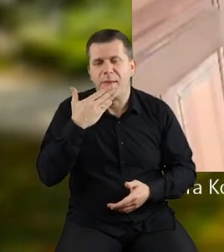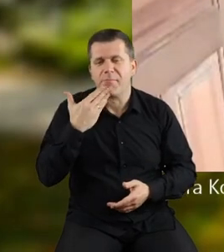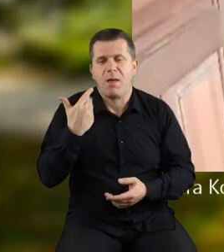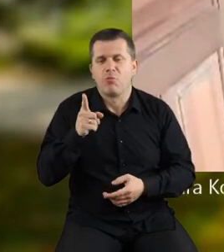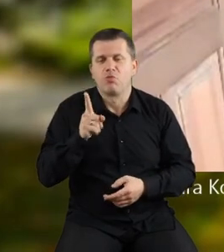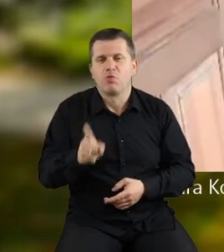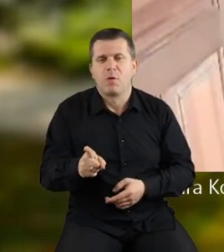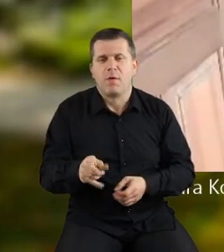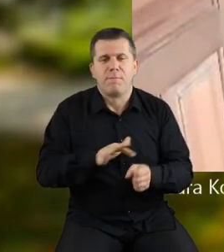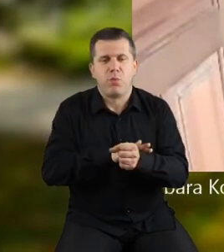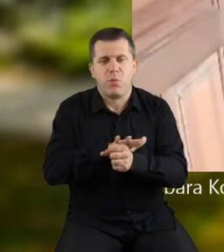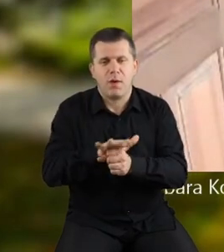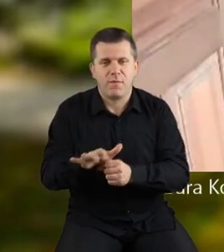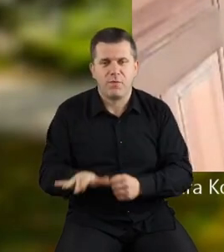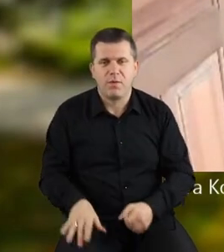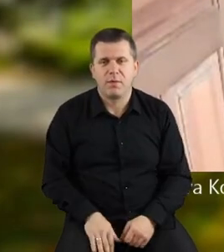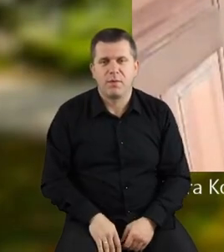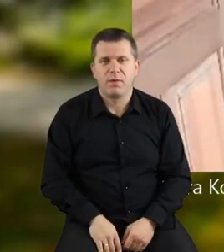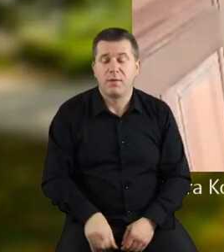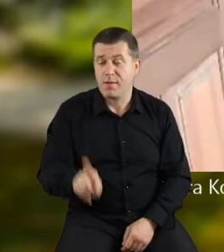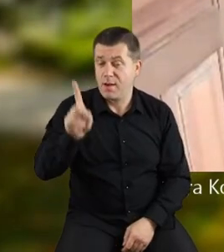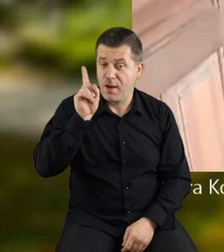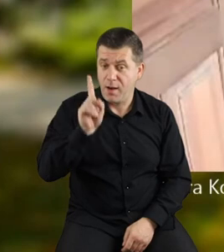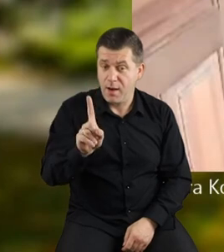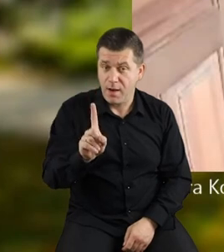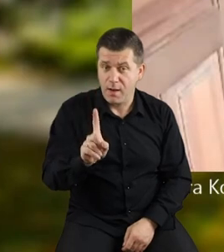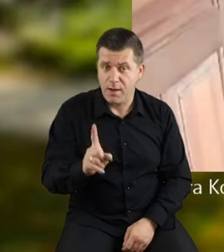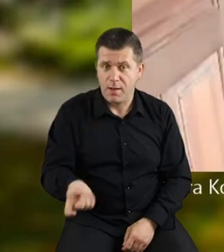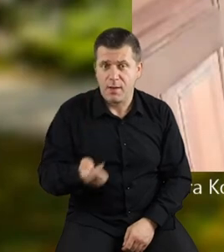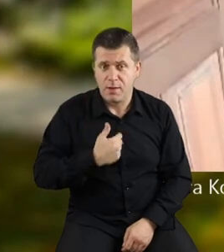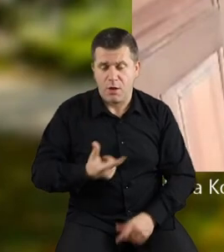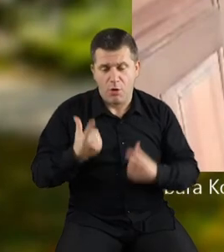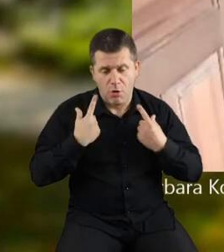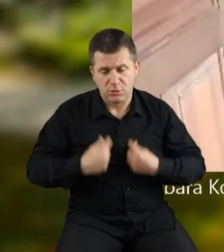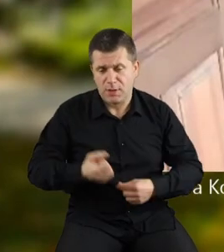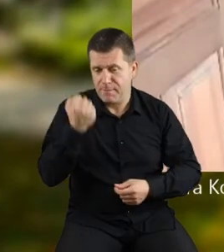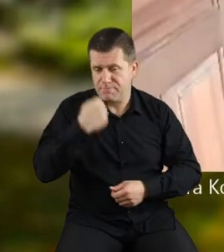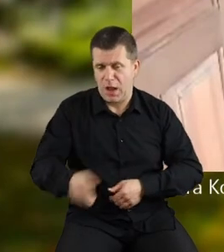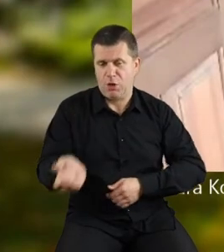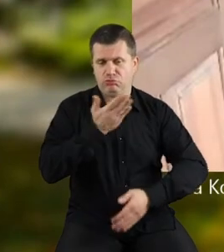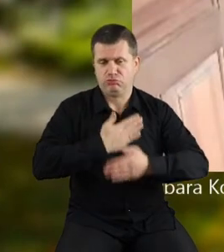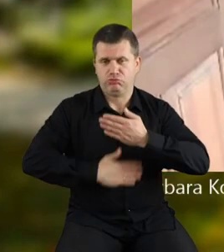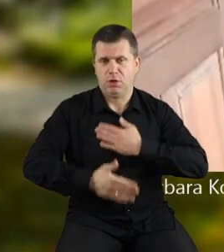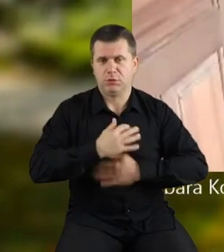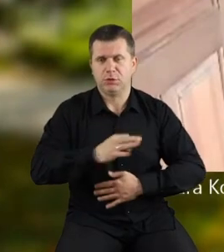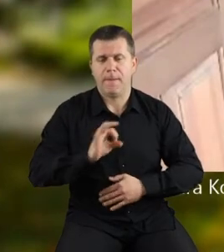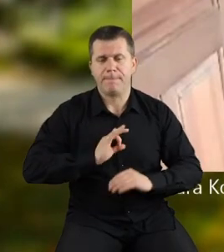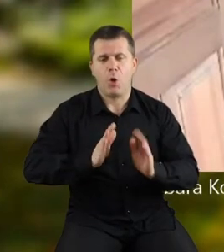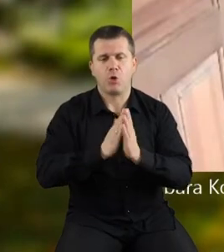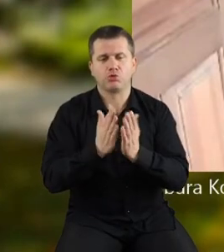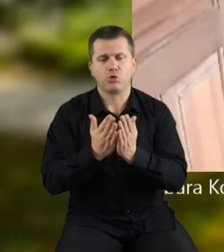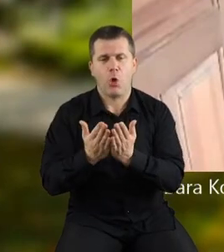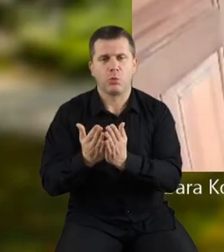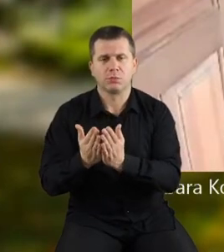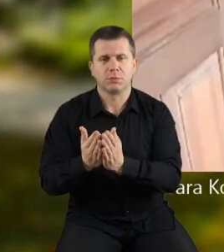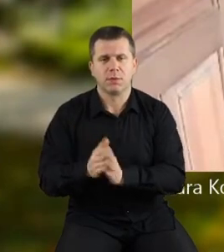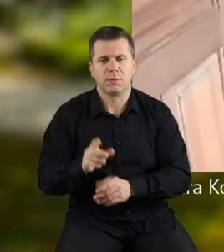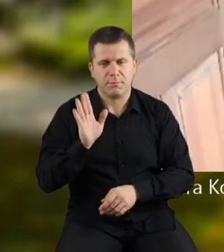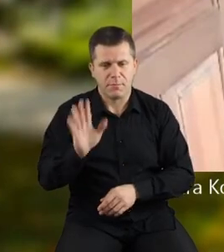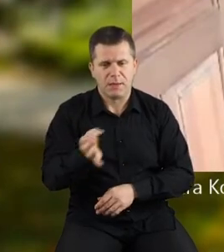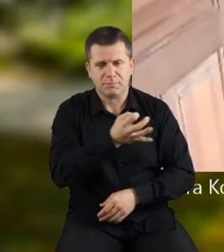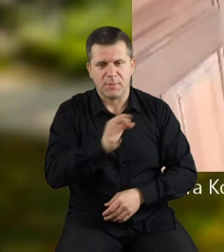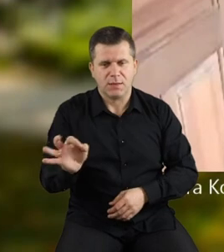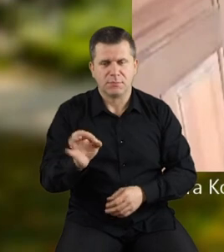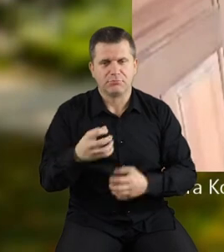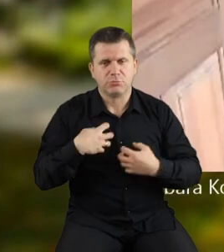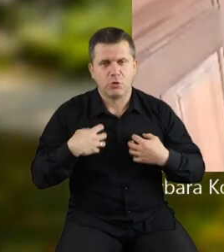je czytać i nie mamy na to sami wpływu. ale ja osobiście bardzo się cieszę, że moje książki przechodzą